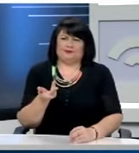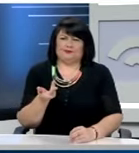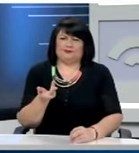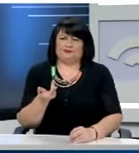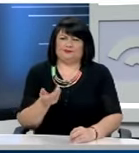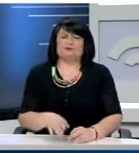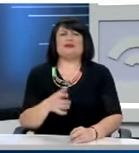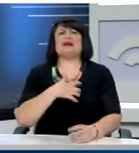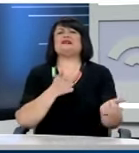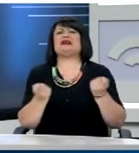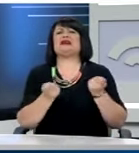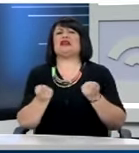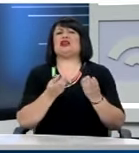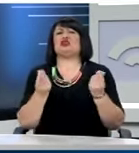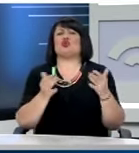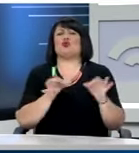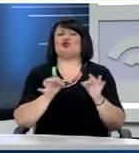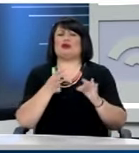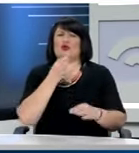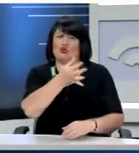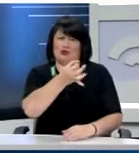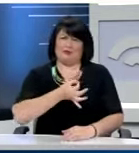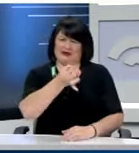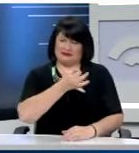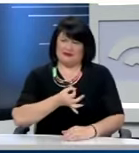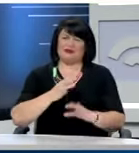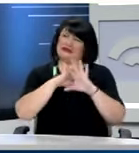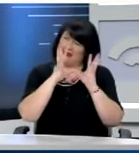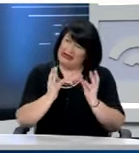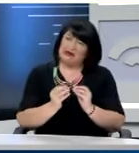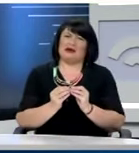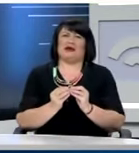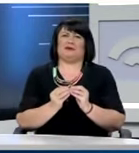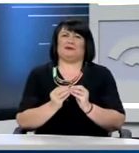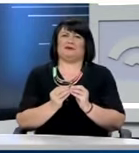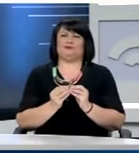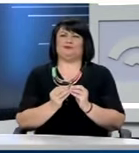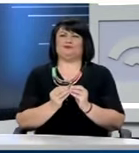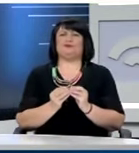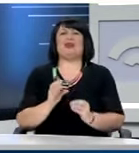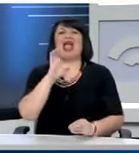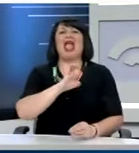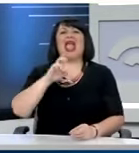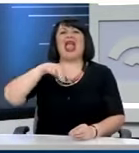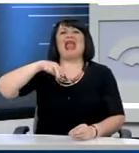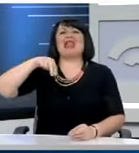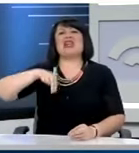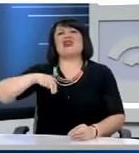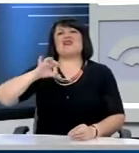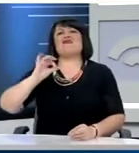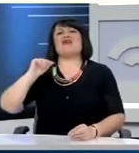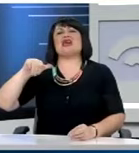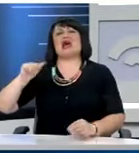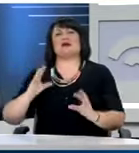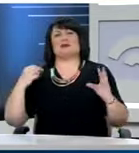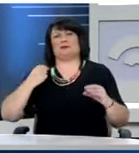είναι μια στρατηγική από ό,τι φαίνεται, διότι εξαγγείλεται και συνολικά το να περάσει ο έμφυα στους Δήμους.